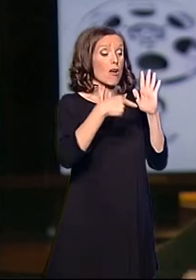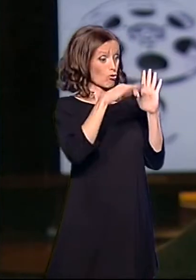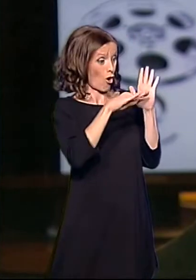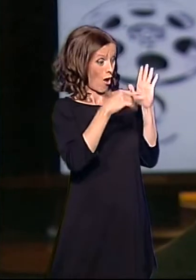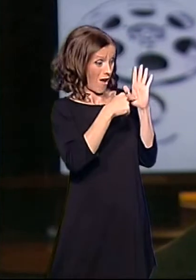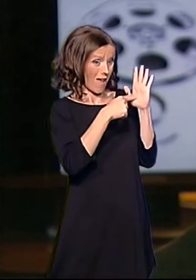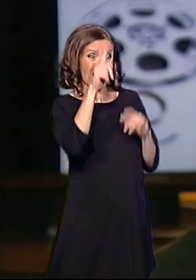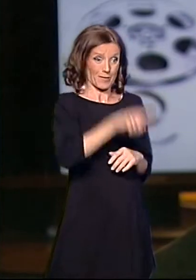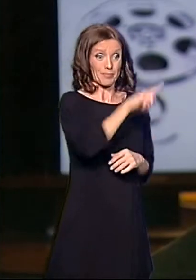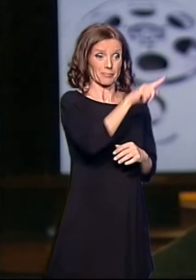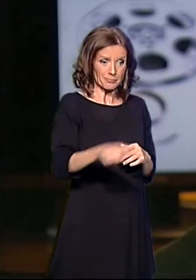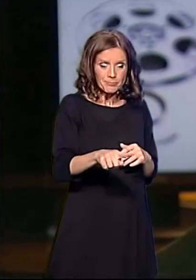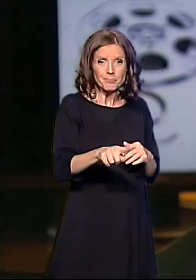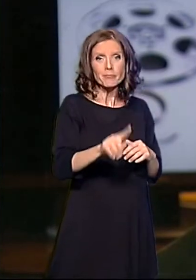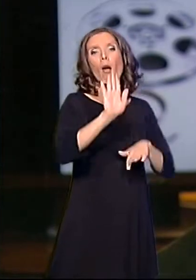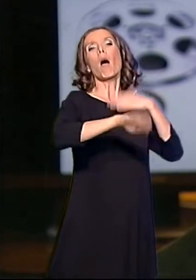će ponovo